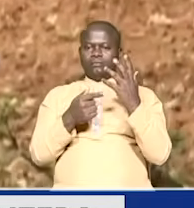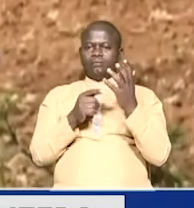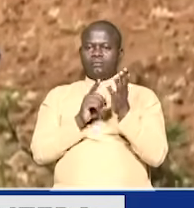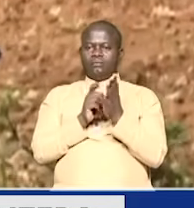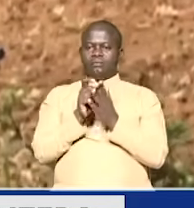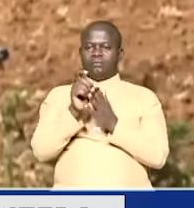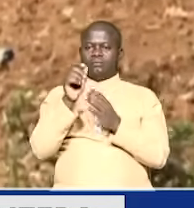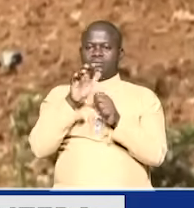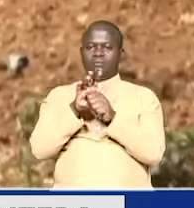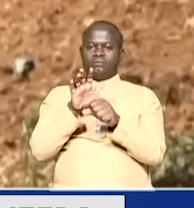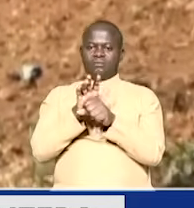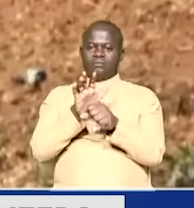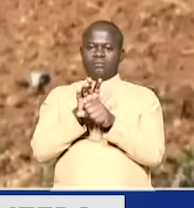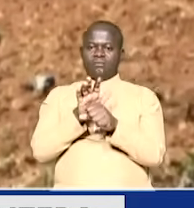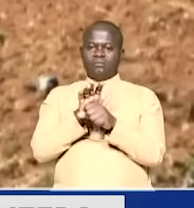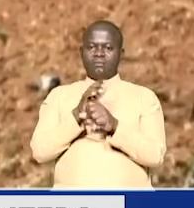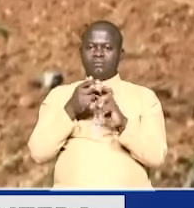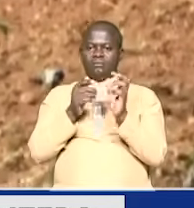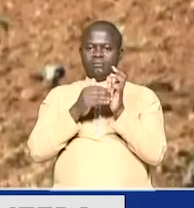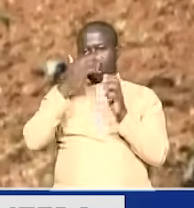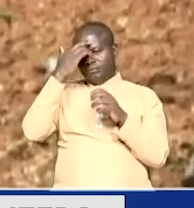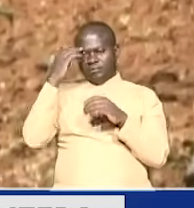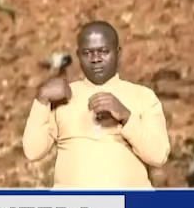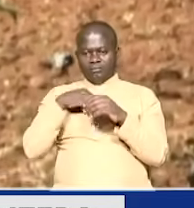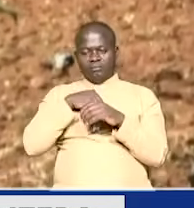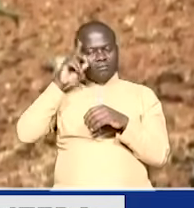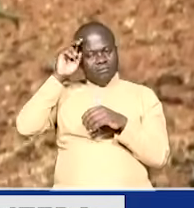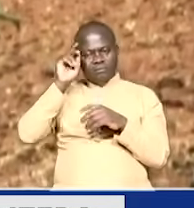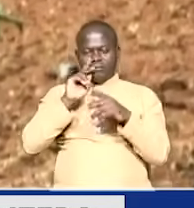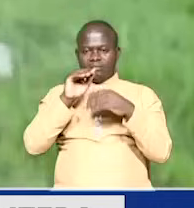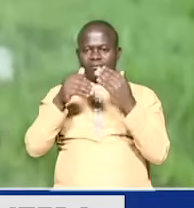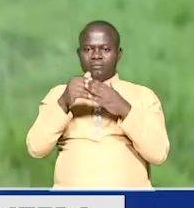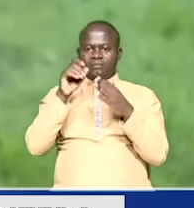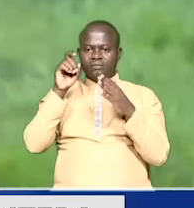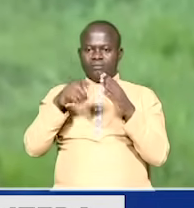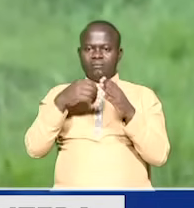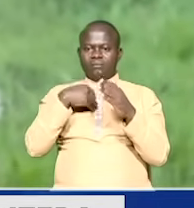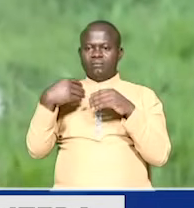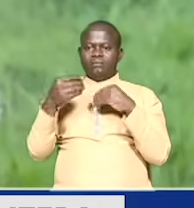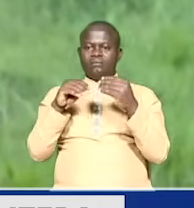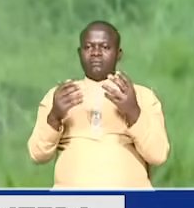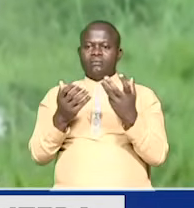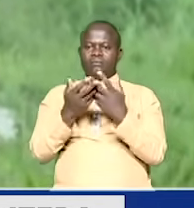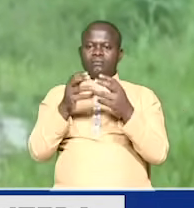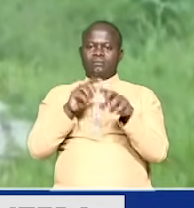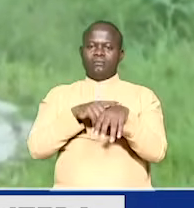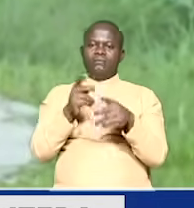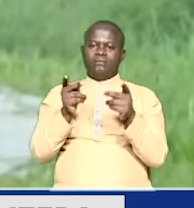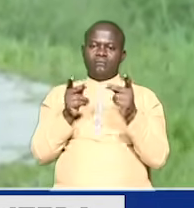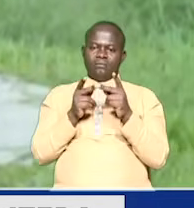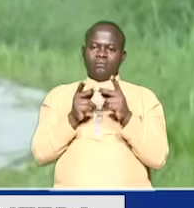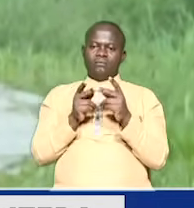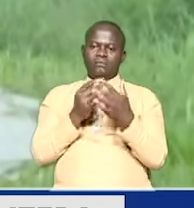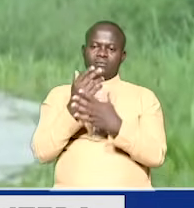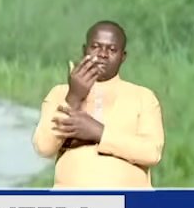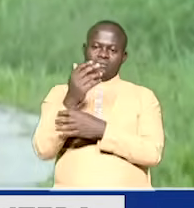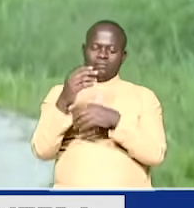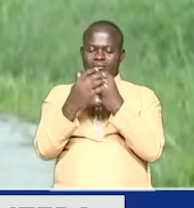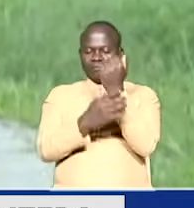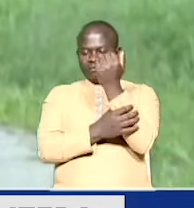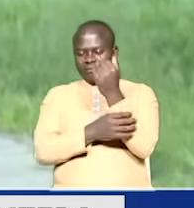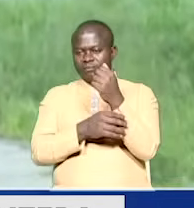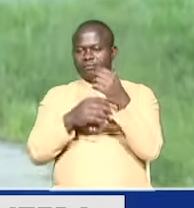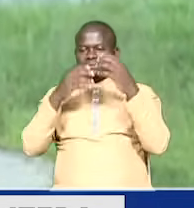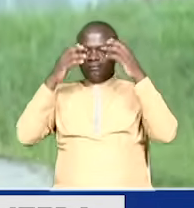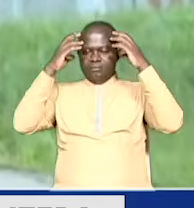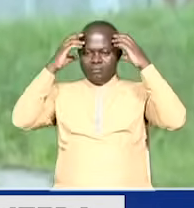ndetse n'amavirusi, ni na mpamvu ntekereza ko nanone n'abo bantu bagombye no kuba bafite n'ibikoresho byabugenewe, haba imyambaro, haba yenda icyo